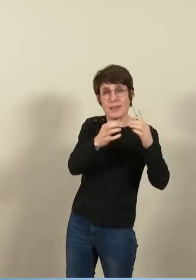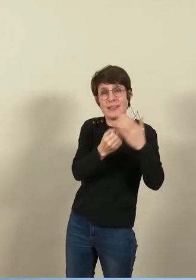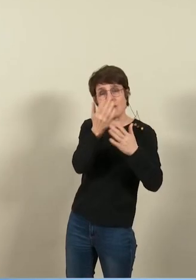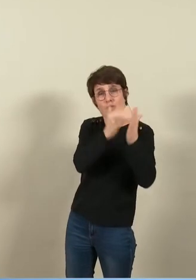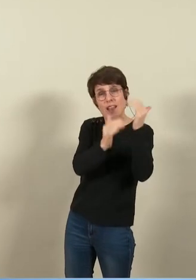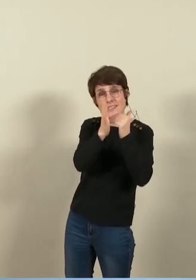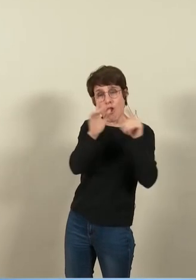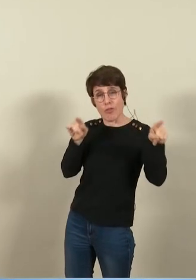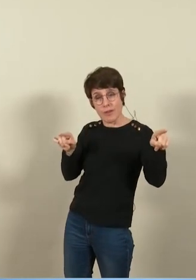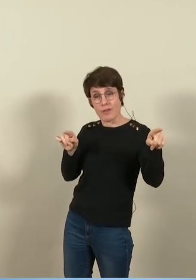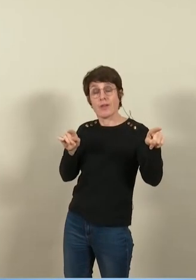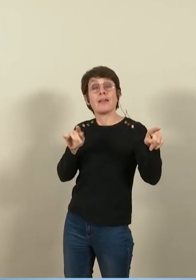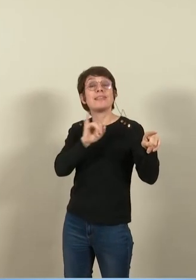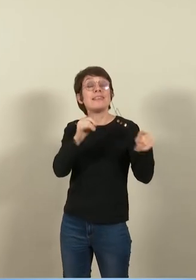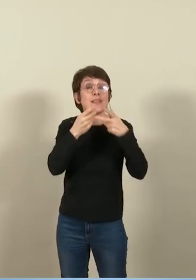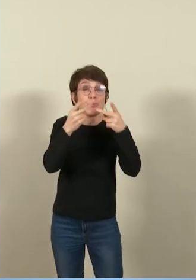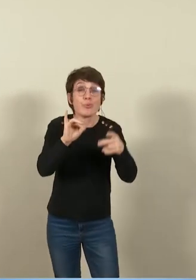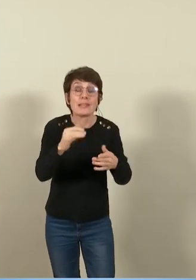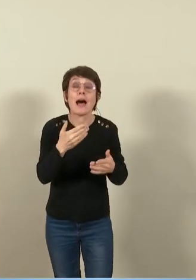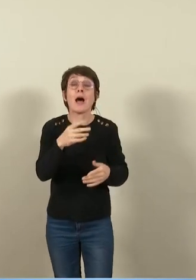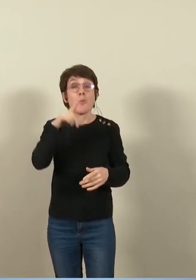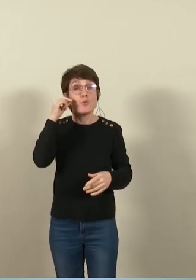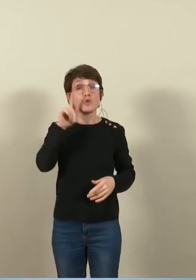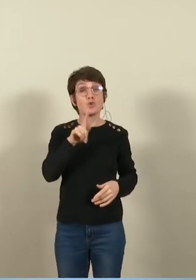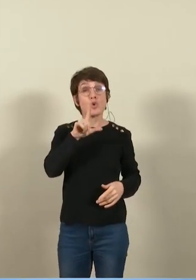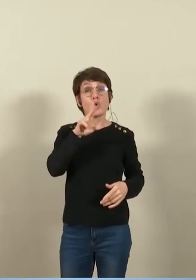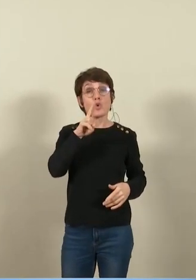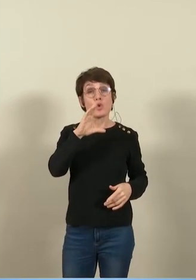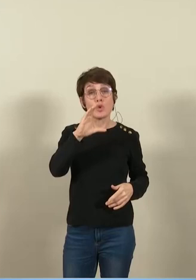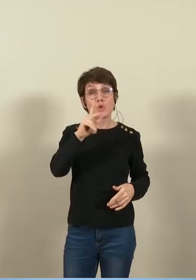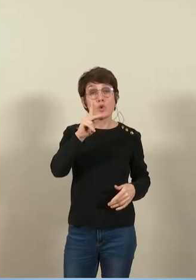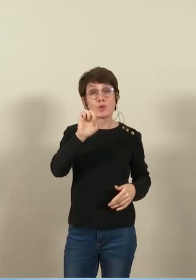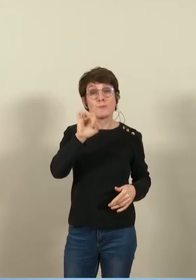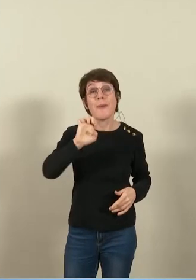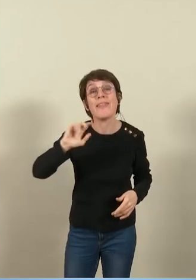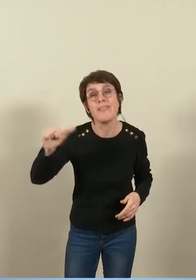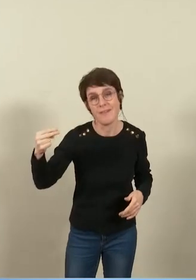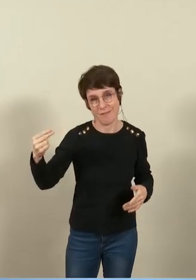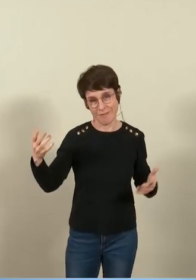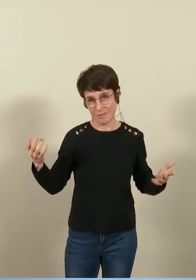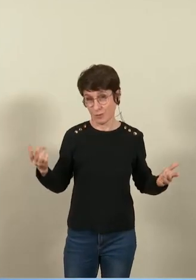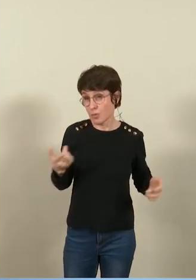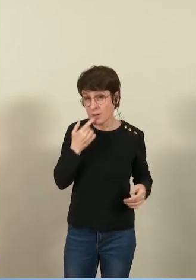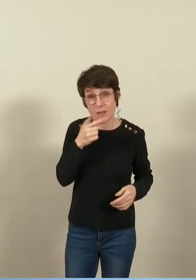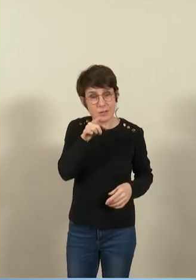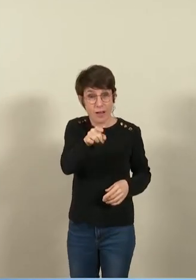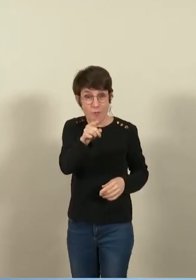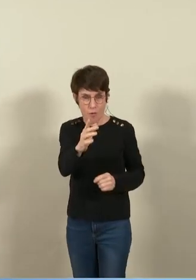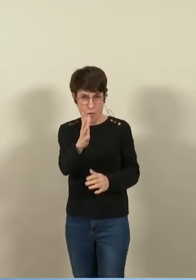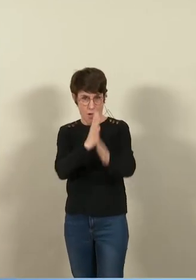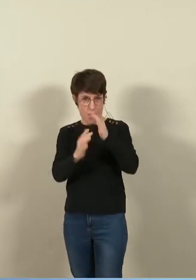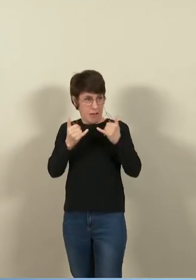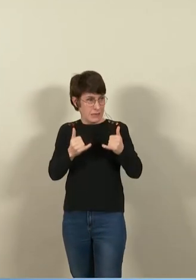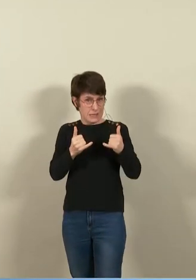député européen Raphaël gluxman voilà donc la réalité en fait c'est que vous ne pouvez pas tenir une position ici